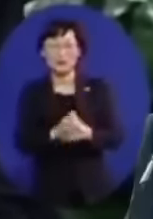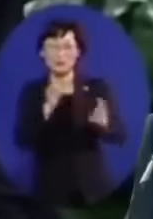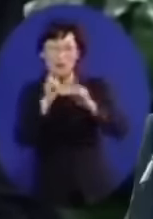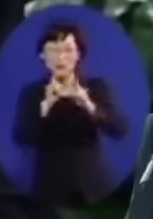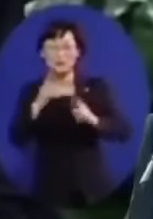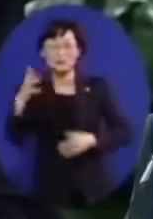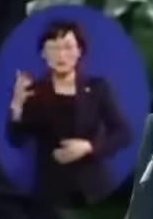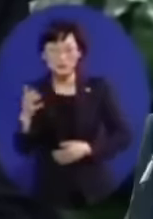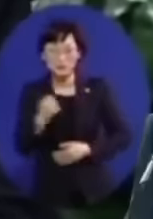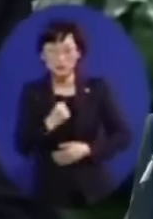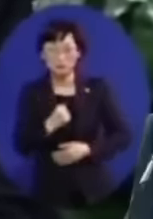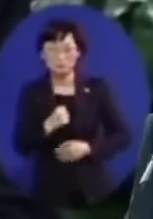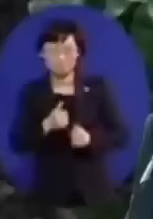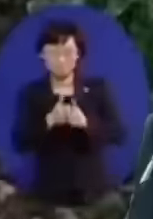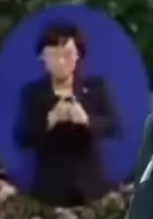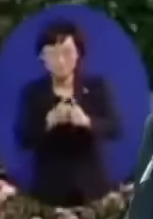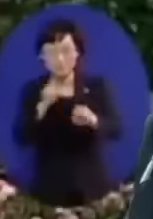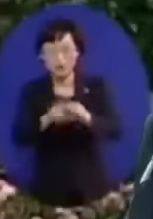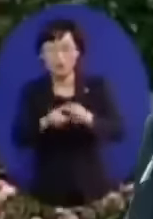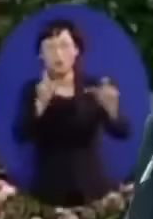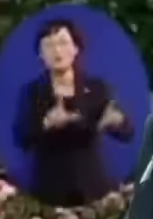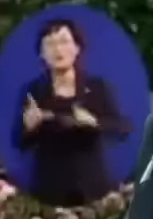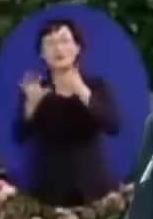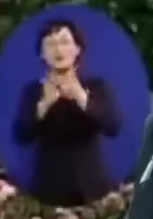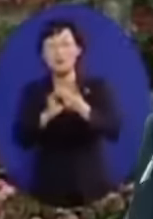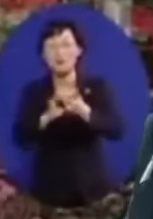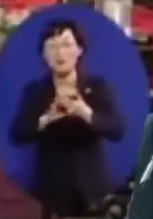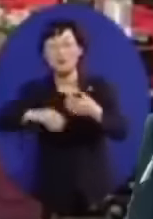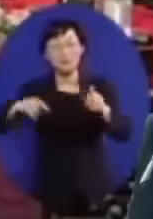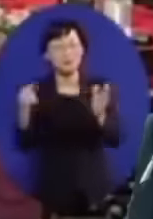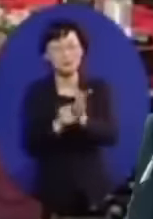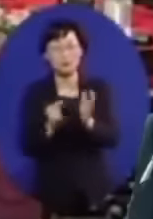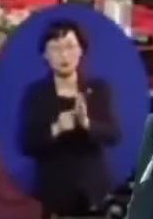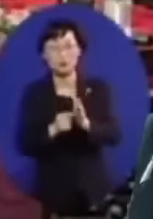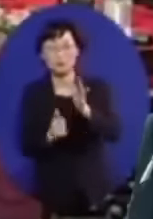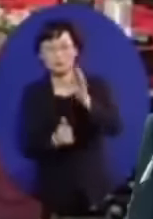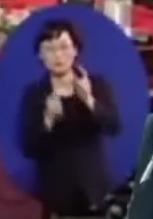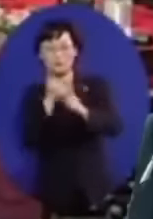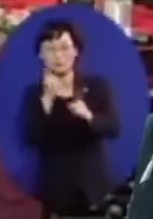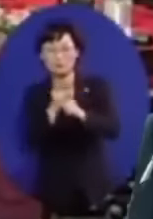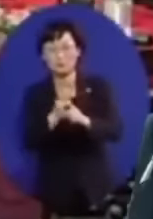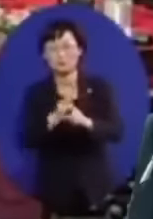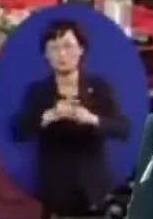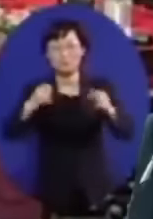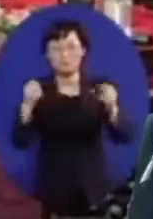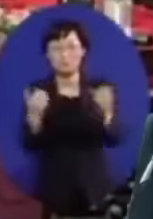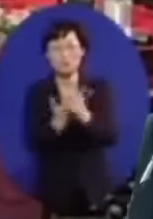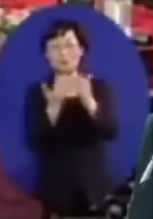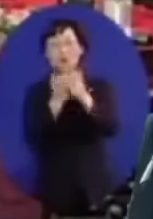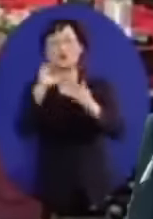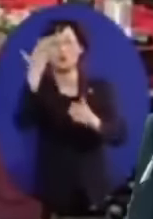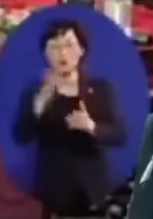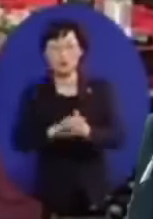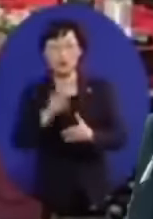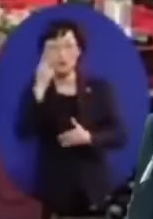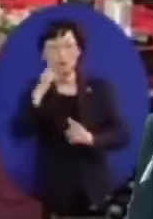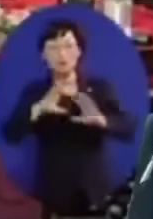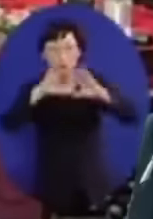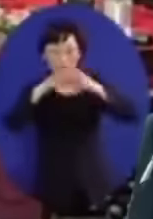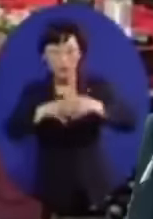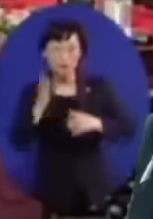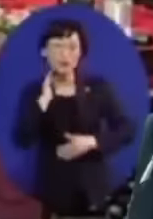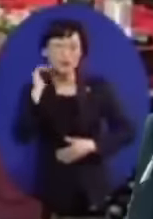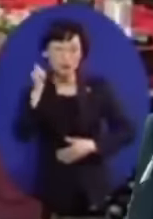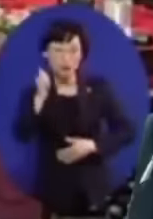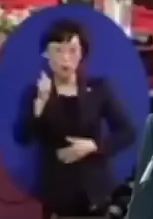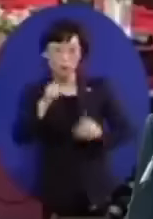말씀으로 따라서 살면은 신속하게 승리하고 발전하는 것입니다. 미국의 대통령이었던 아브라함 링컨은